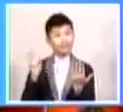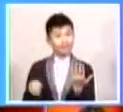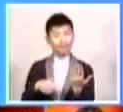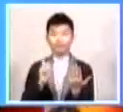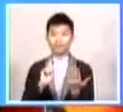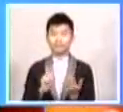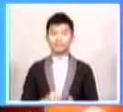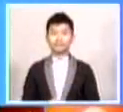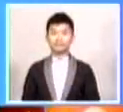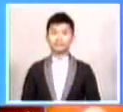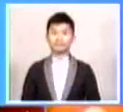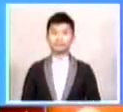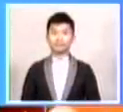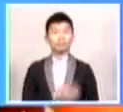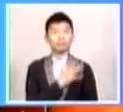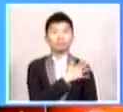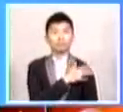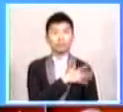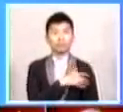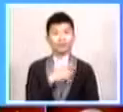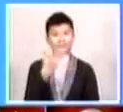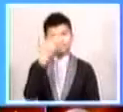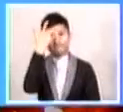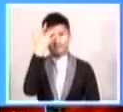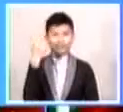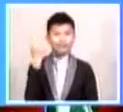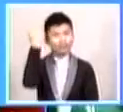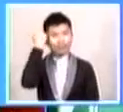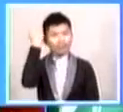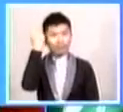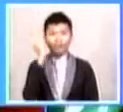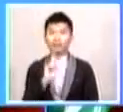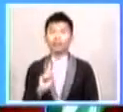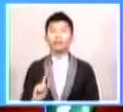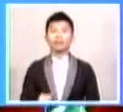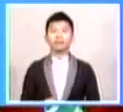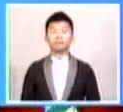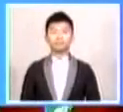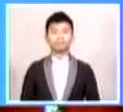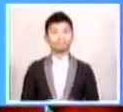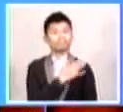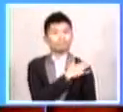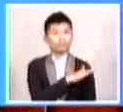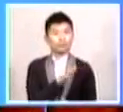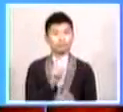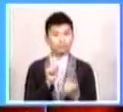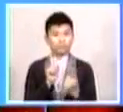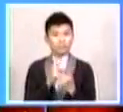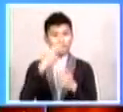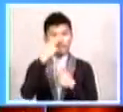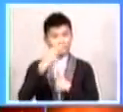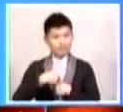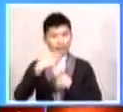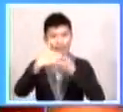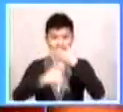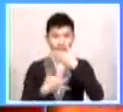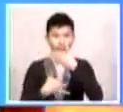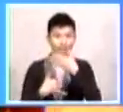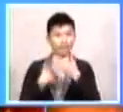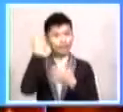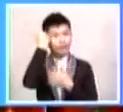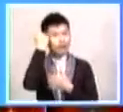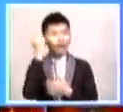样写的：不管难关如何的艰险，不管对我加诸多少的